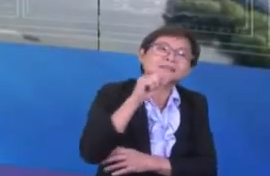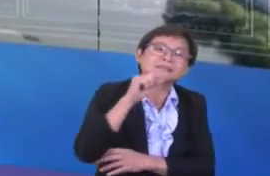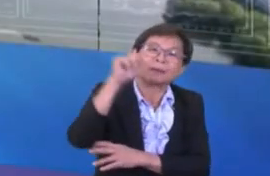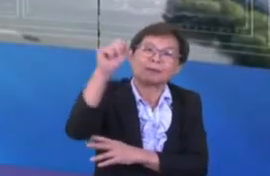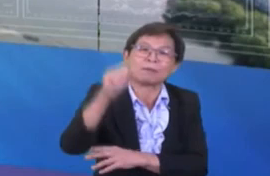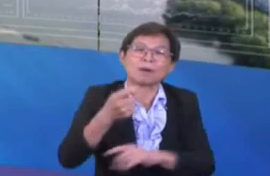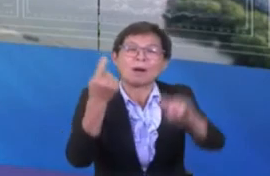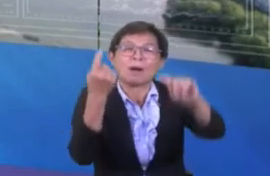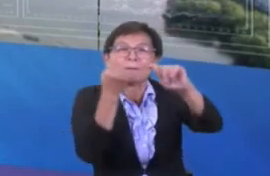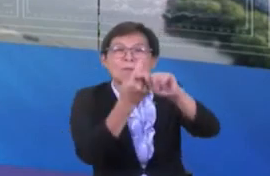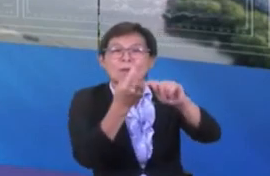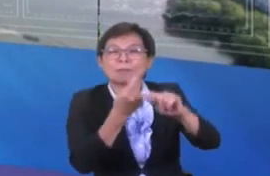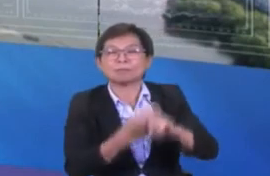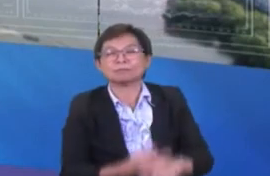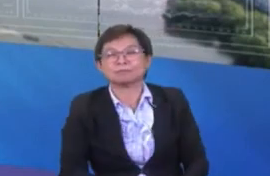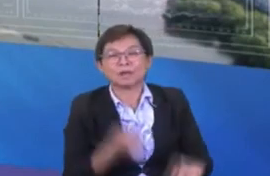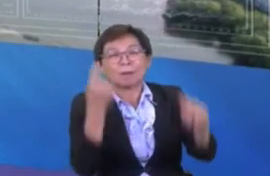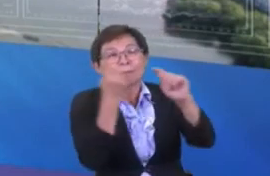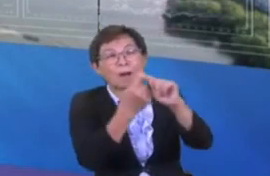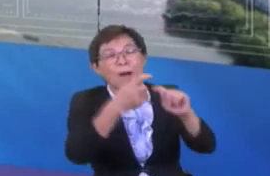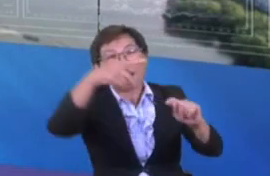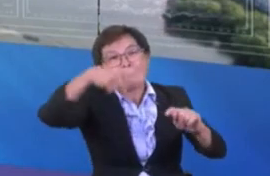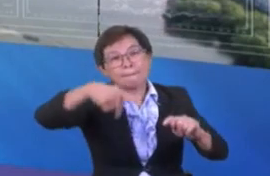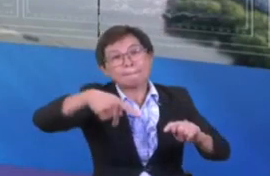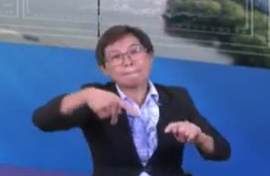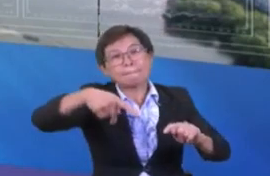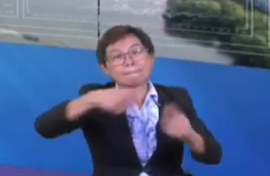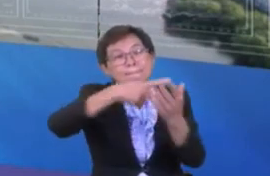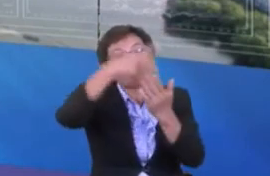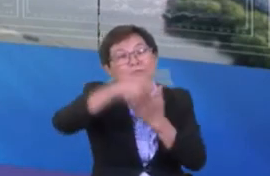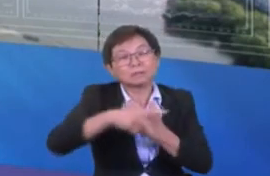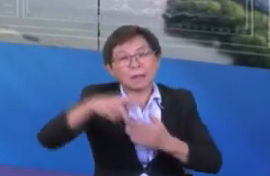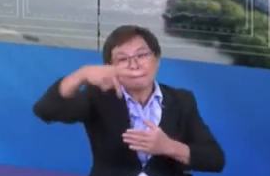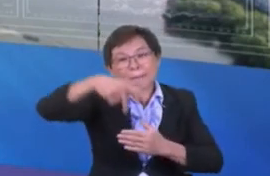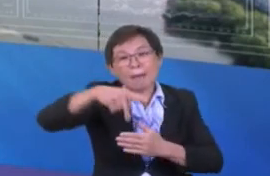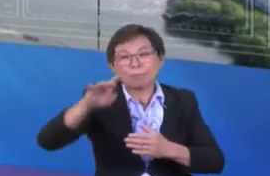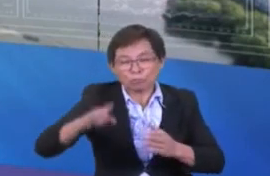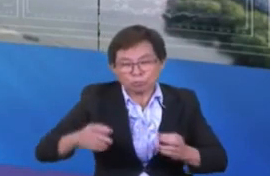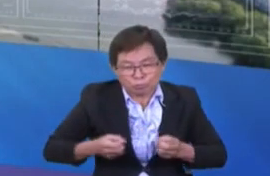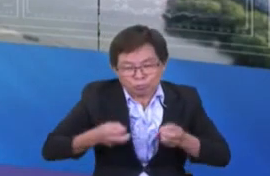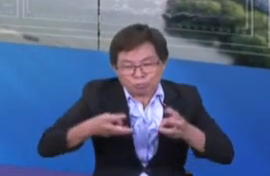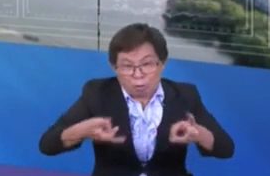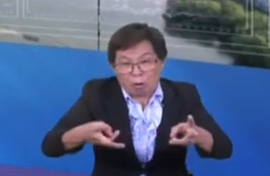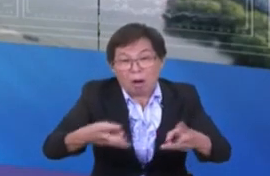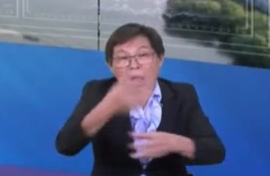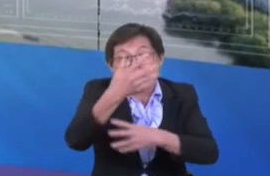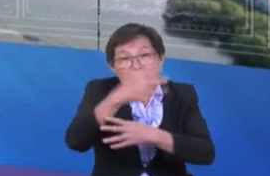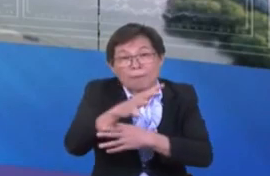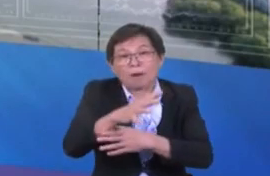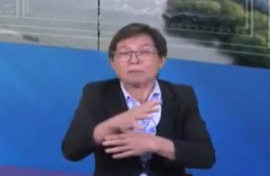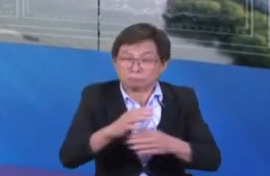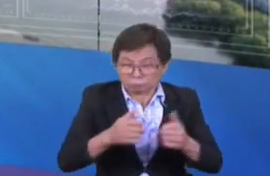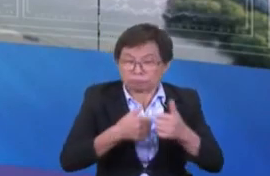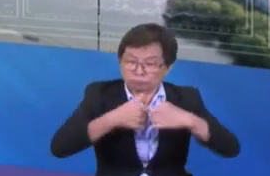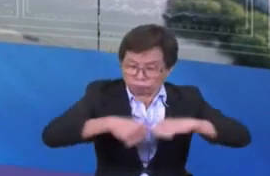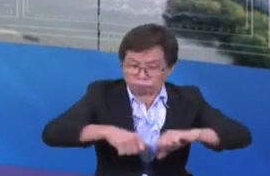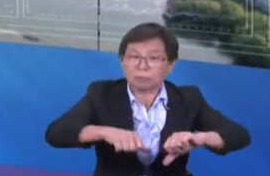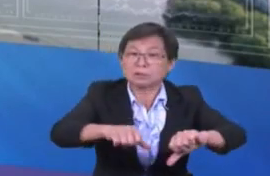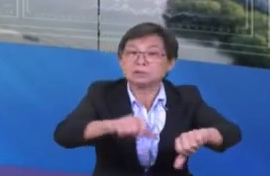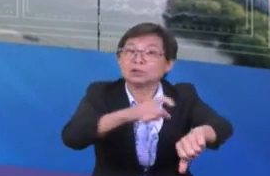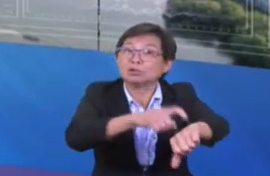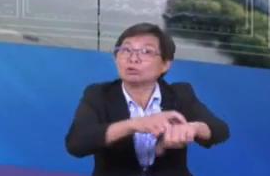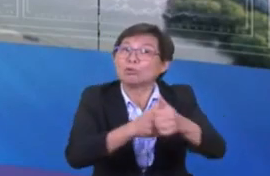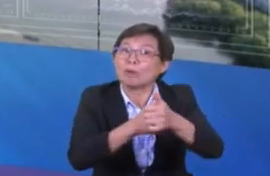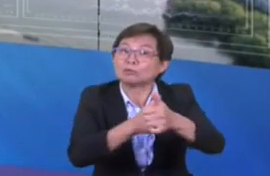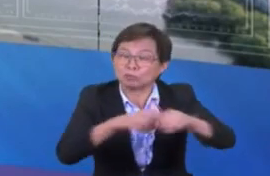pemilihan Project Van Borneo yang secara keseluruhan merangkumi 15 fage masih berjalan mengikuti jadwal yang dirancang